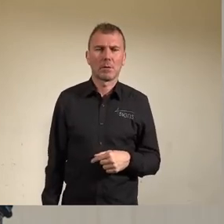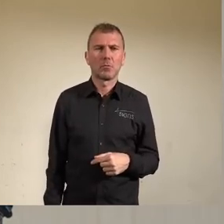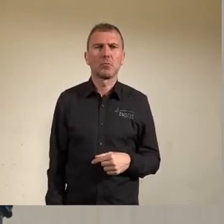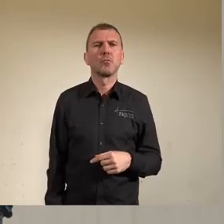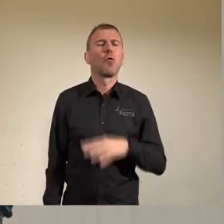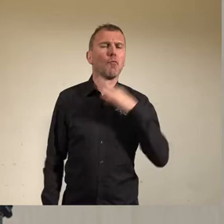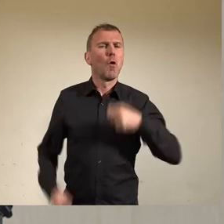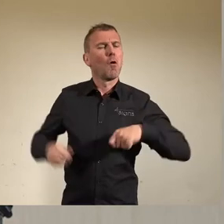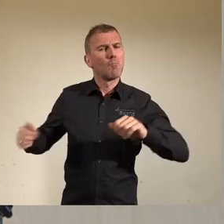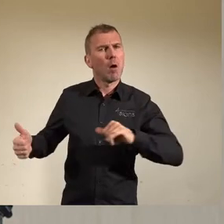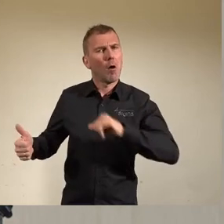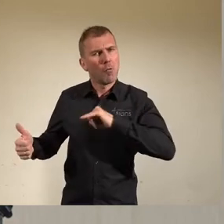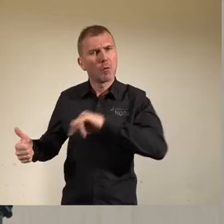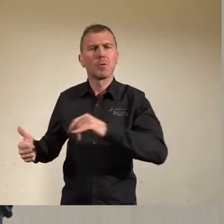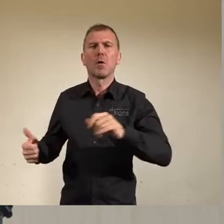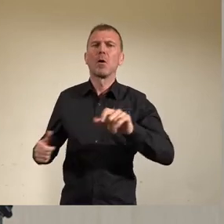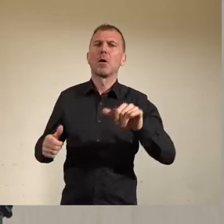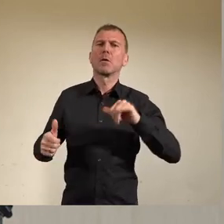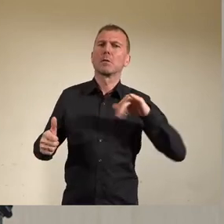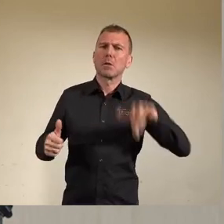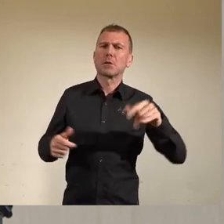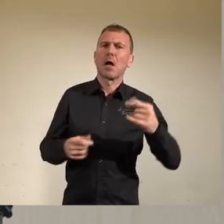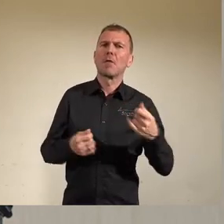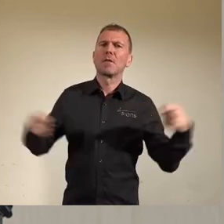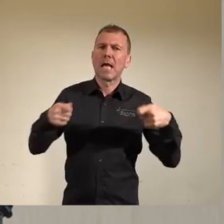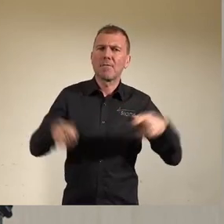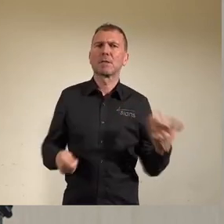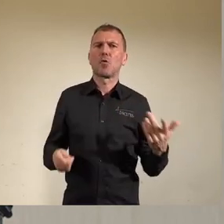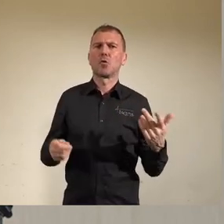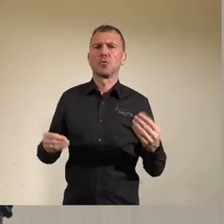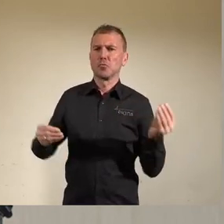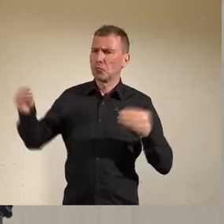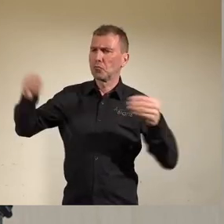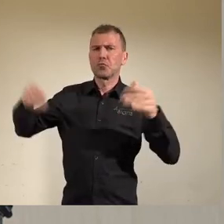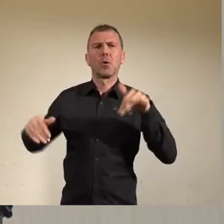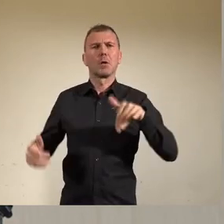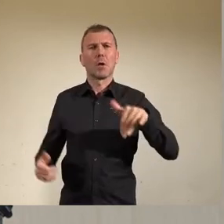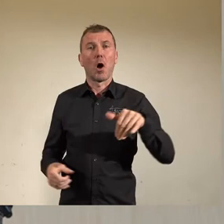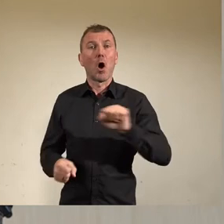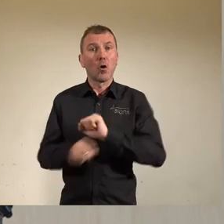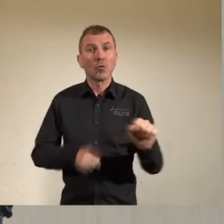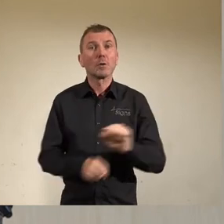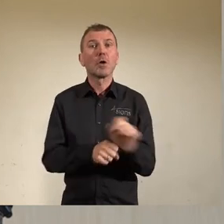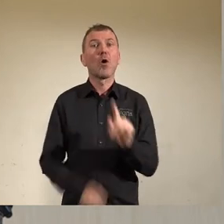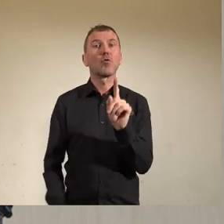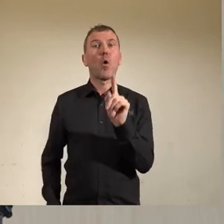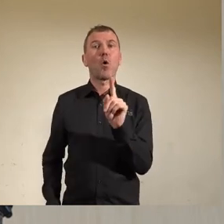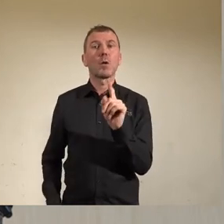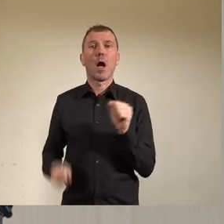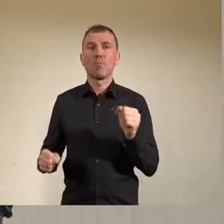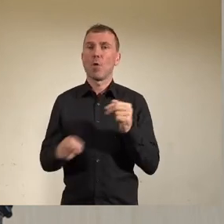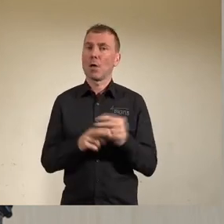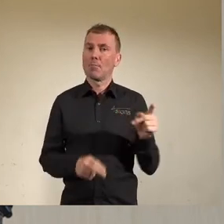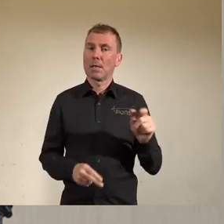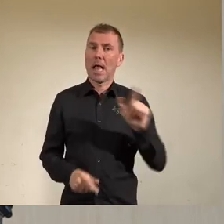vielfältigen Bauvorhaben, Interesse von Unternehmen, Investoren auf der digitalen Polis der Convention. Trotz Corona-Krise geht der